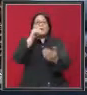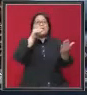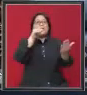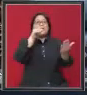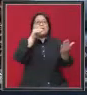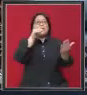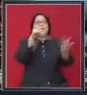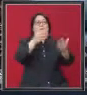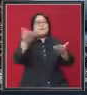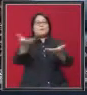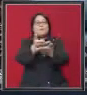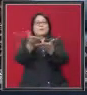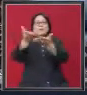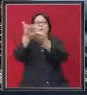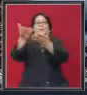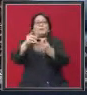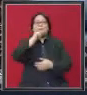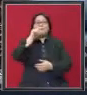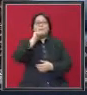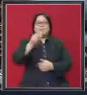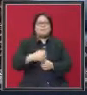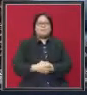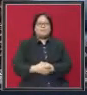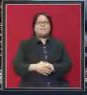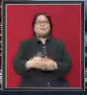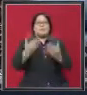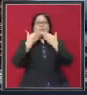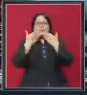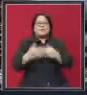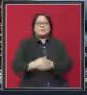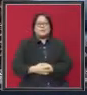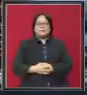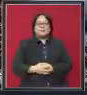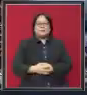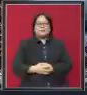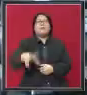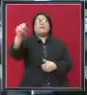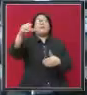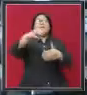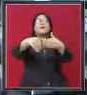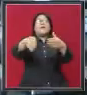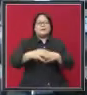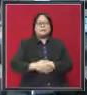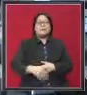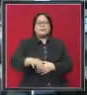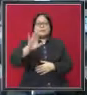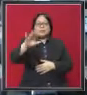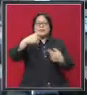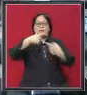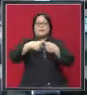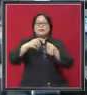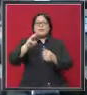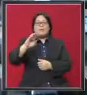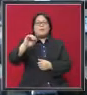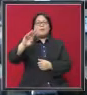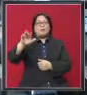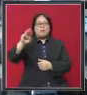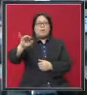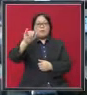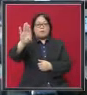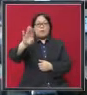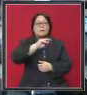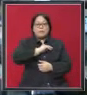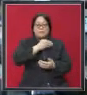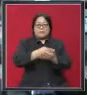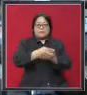dihalang oleh birokrasi kerana birokrasi yang timbul. Terima kasih. Berkaitan moratorium Yang